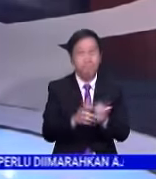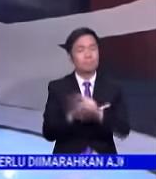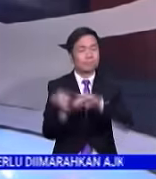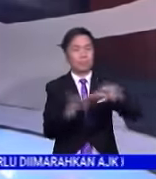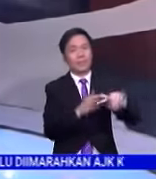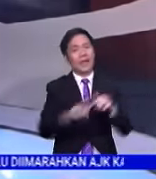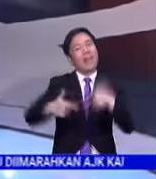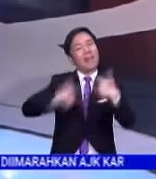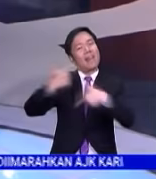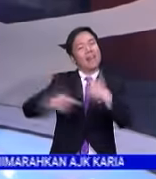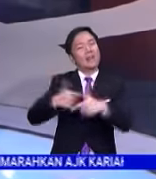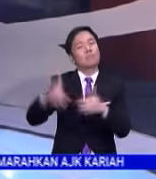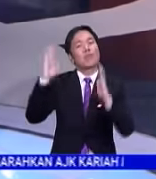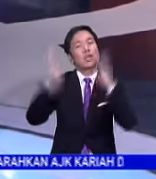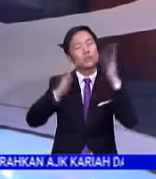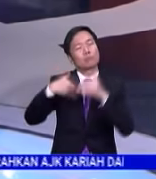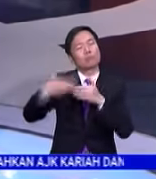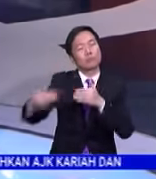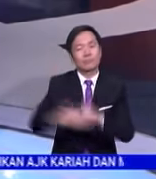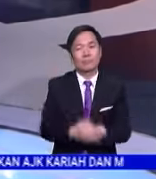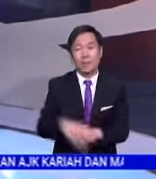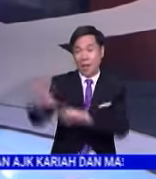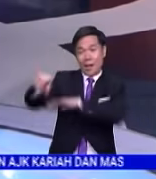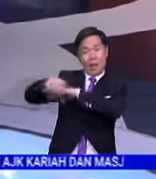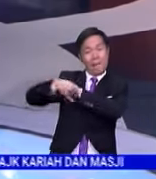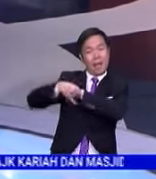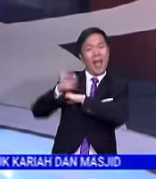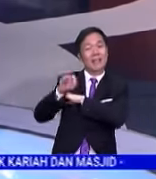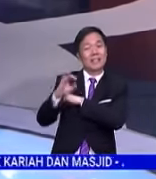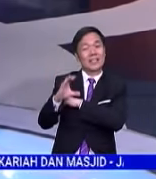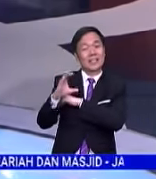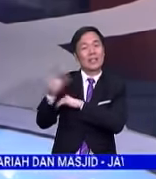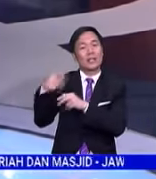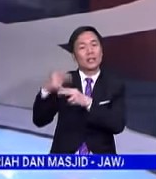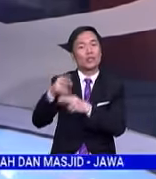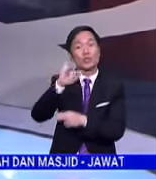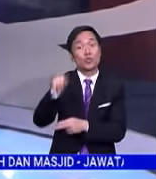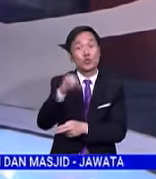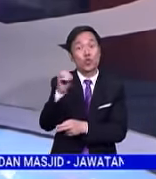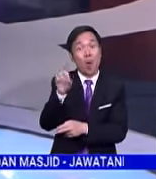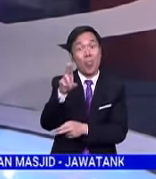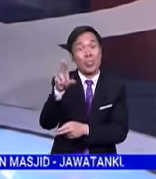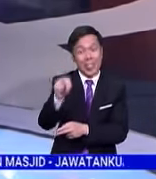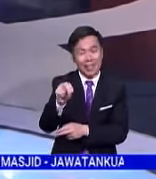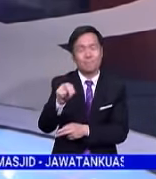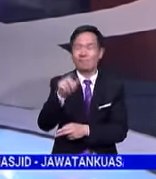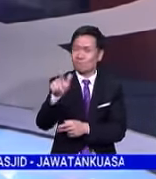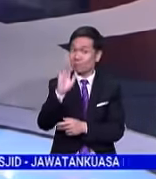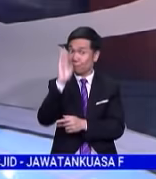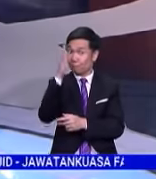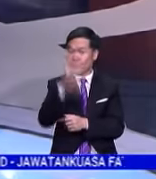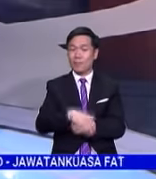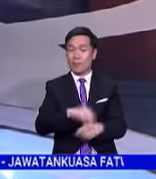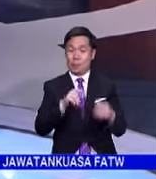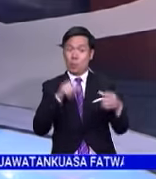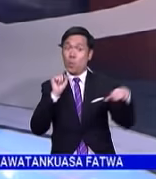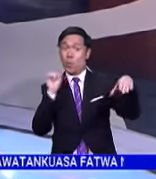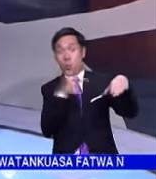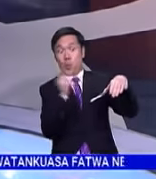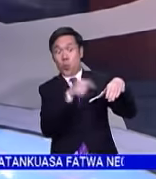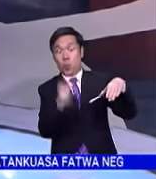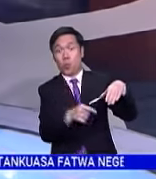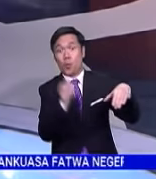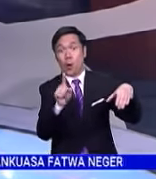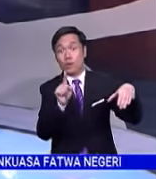yang akan bersambung tidak lama lagi, penyerang import Terengganu FC 2, Jordan Mintah meletakkan sasaran untuk meledak 30 gol dalam usaha